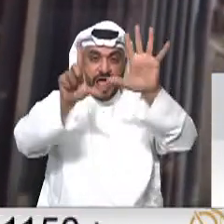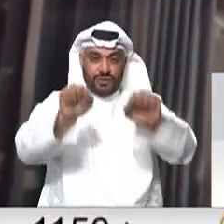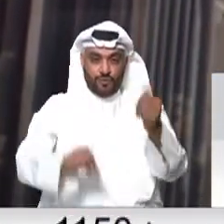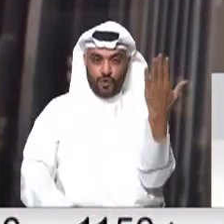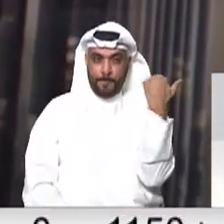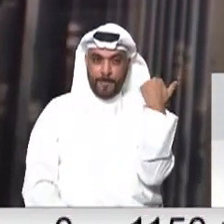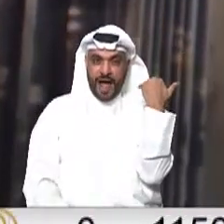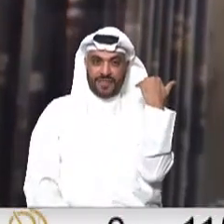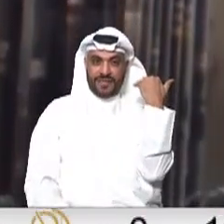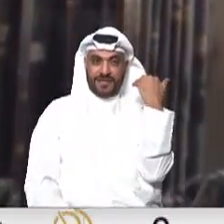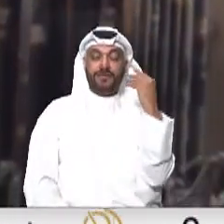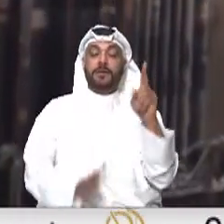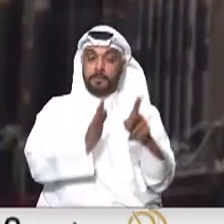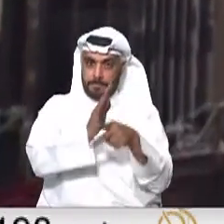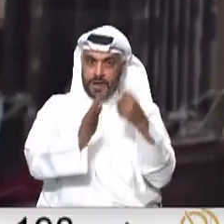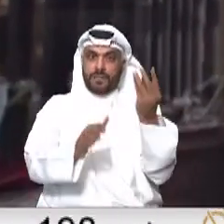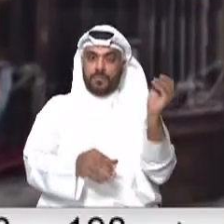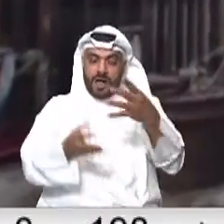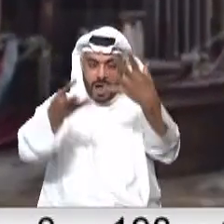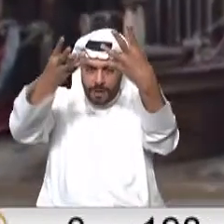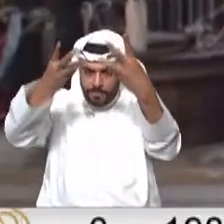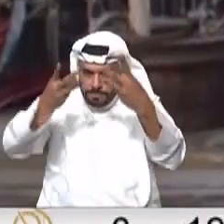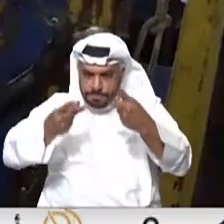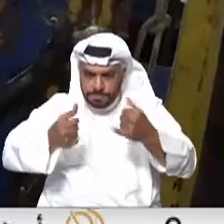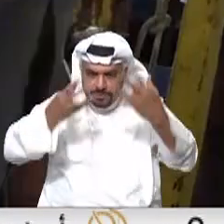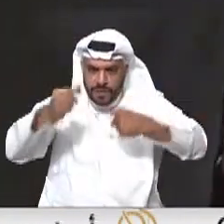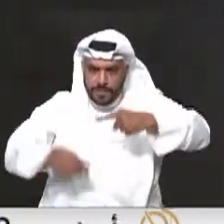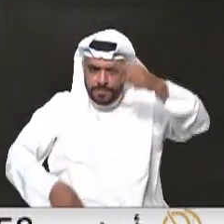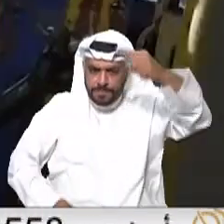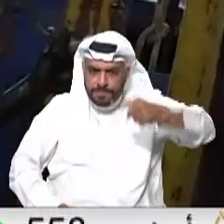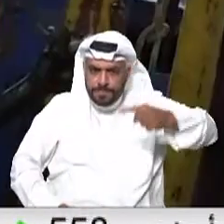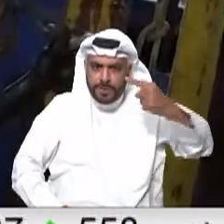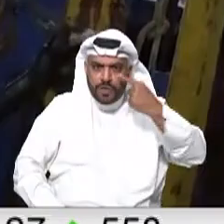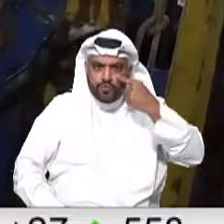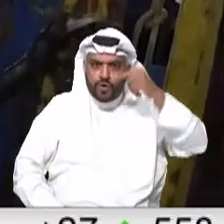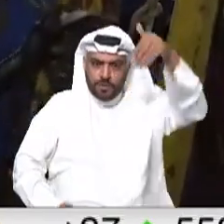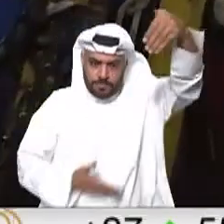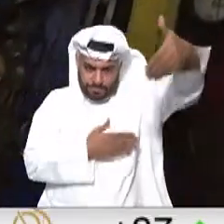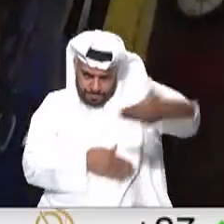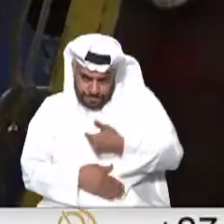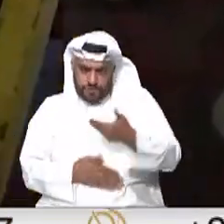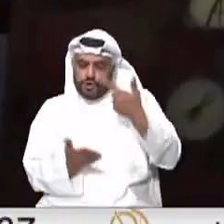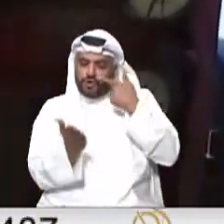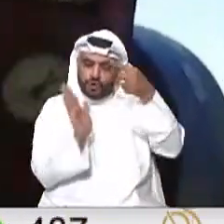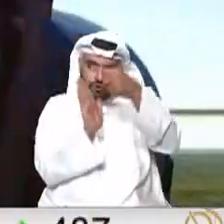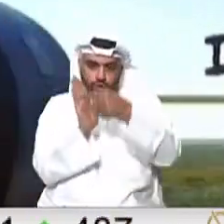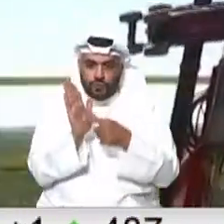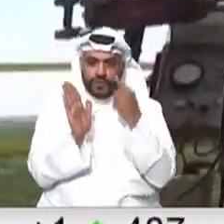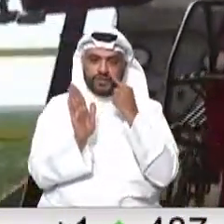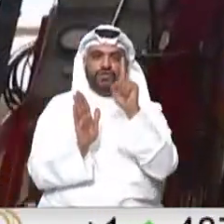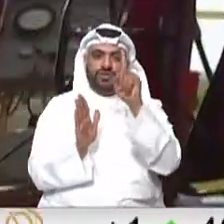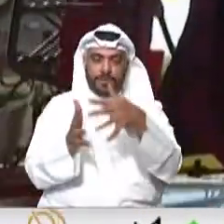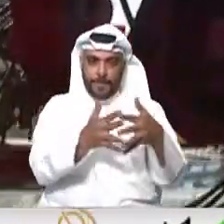الماضي على ان تظهر البيانات الرسميه اليوم من قبل اداره معلومات الطاقه الامريكيه